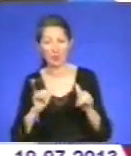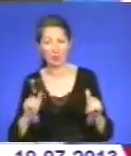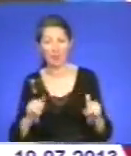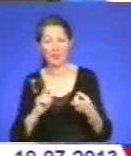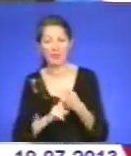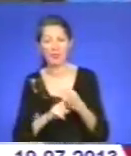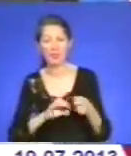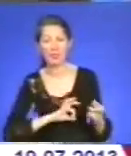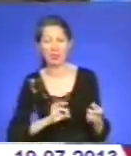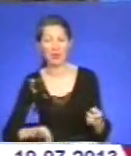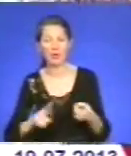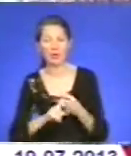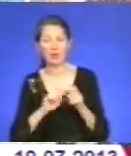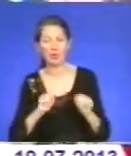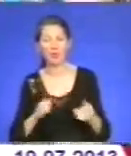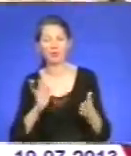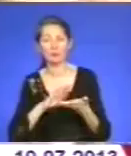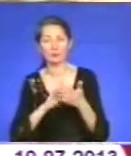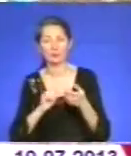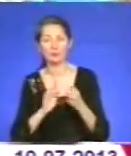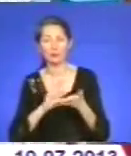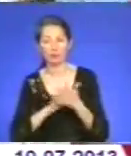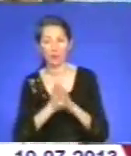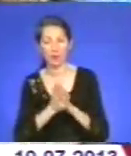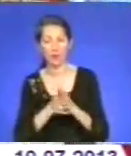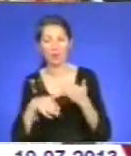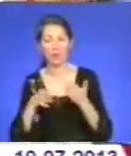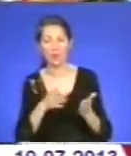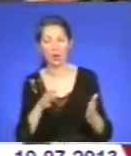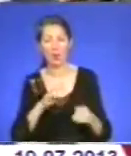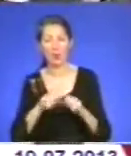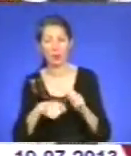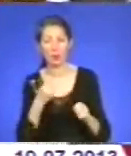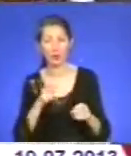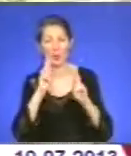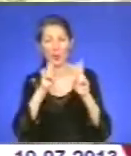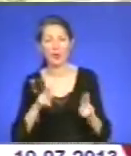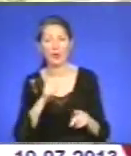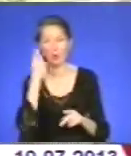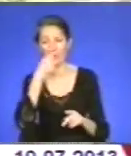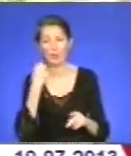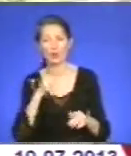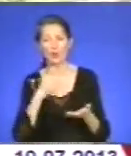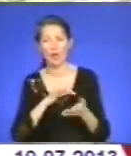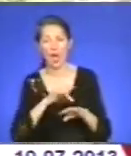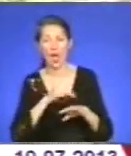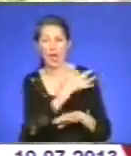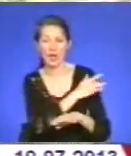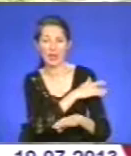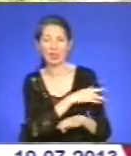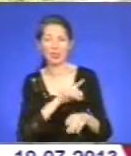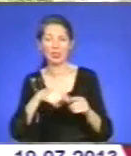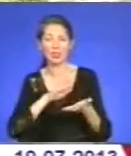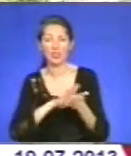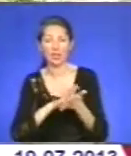можна контактно-побутовим шляхом при порушенні елементарних правил особистої гігієни через брудні руки, постільну білизну,